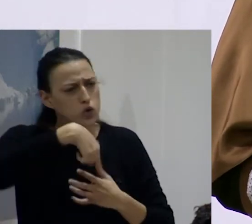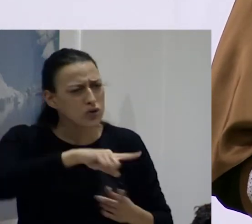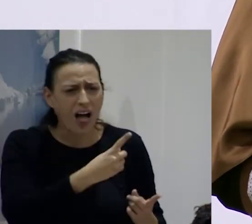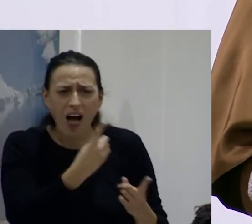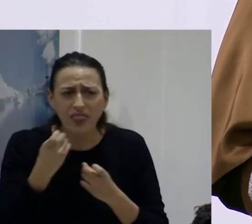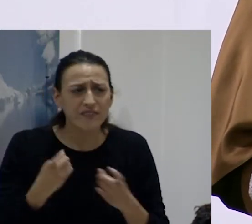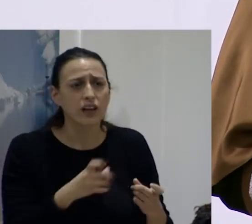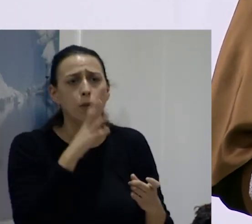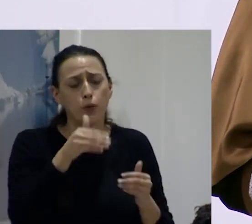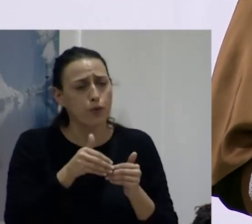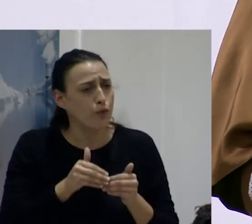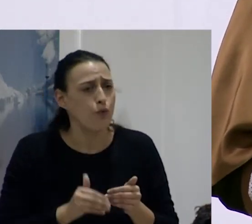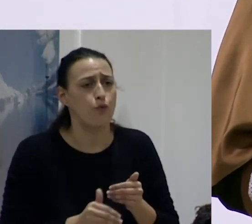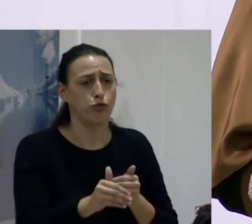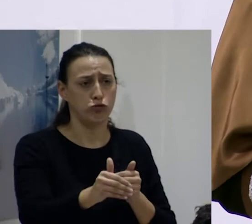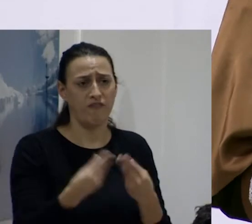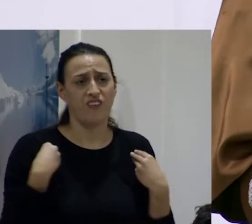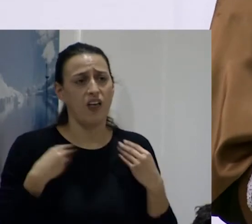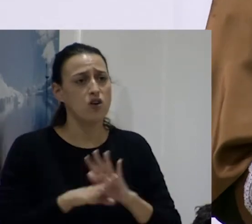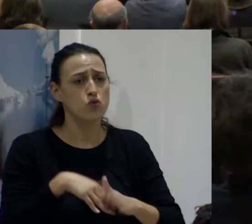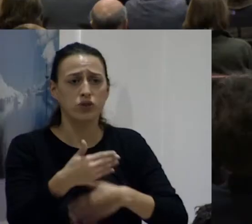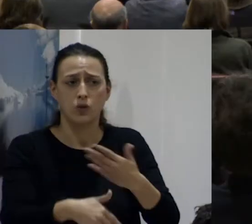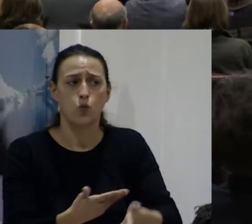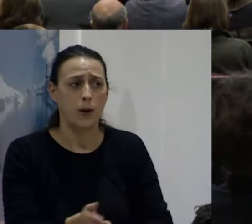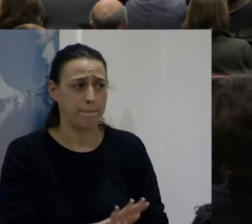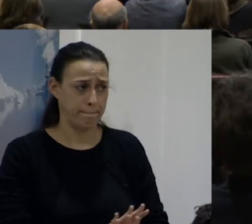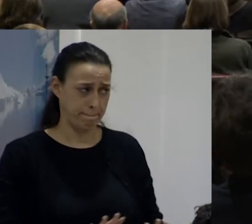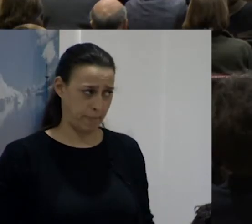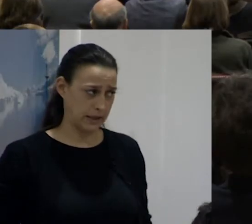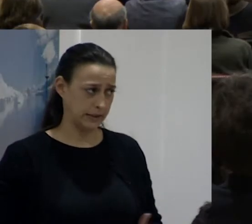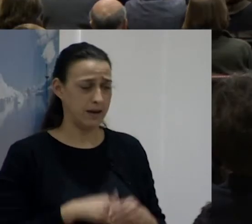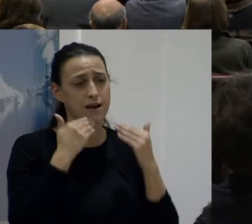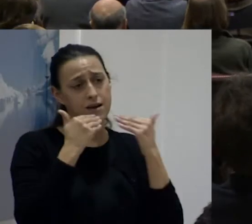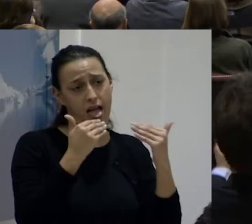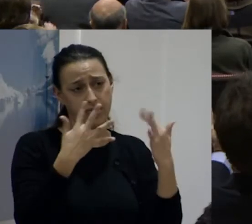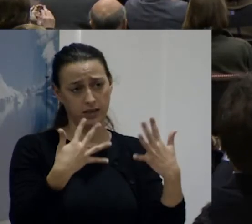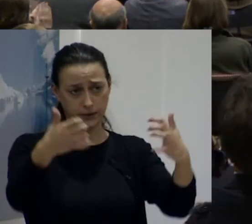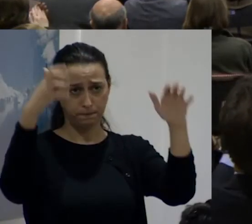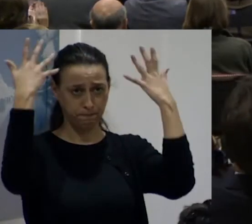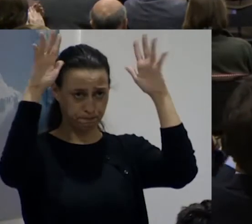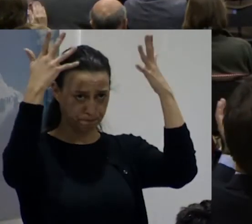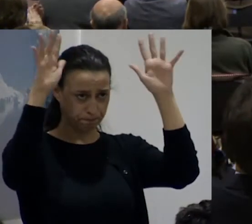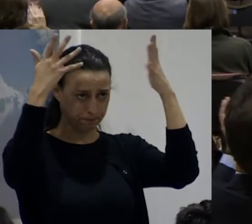i, sobretot, el món d'avui. No el malbaratem. Gràcies.